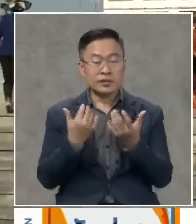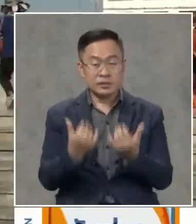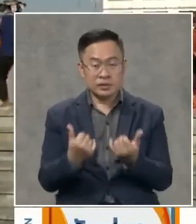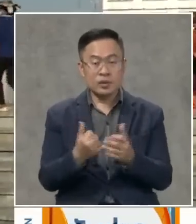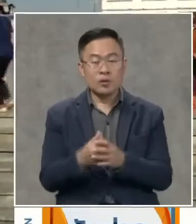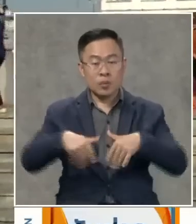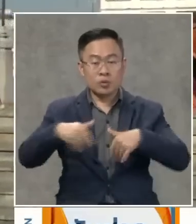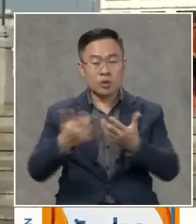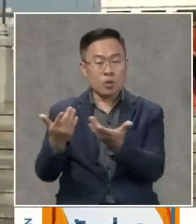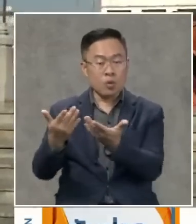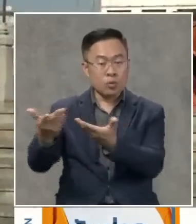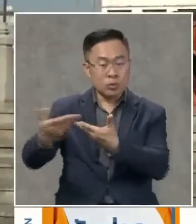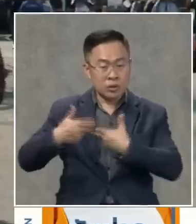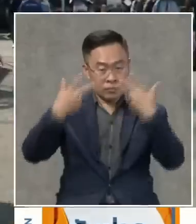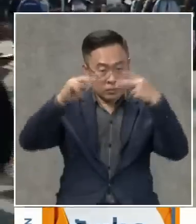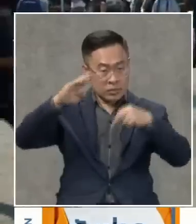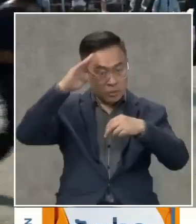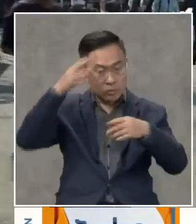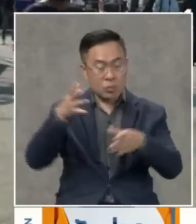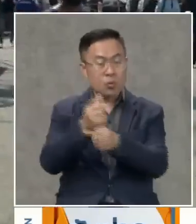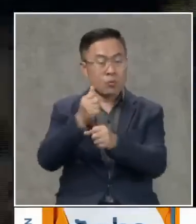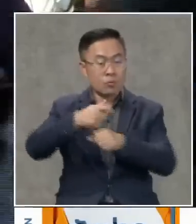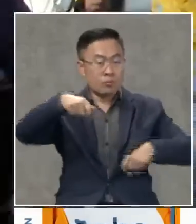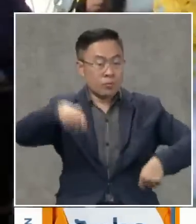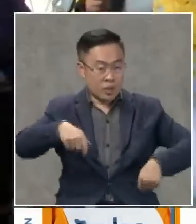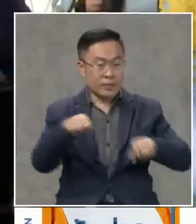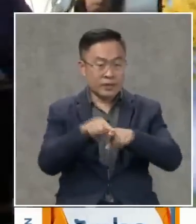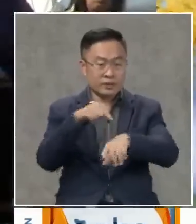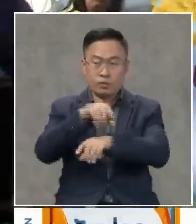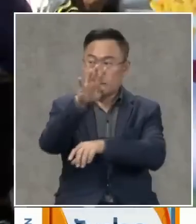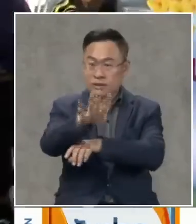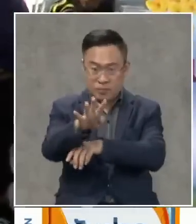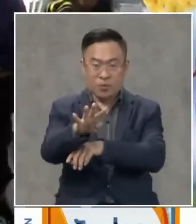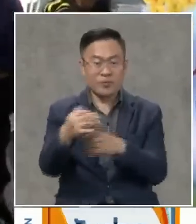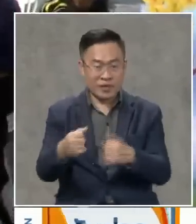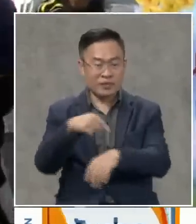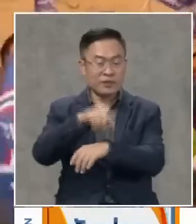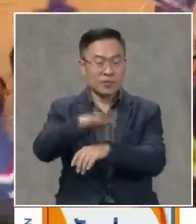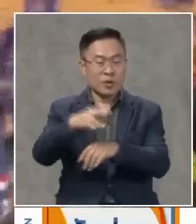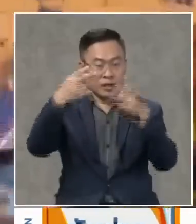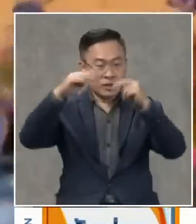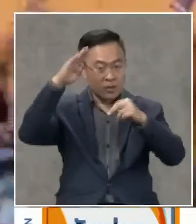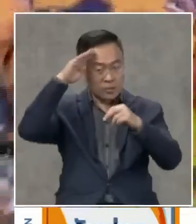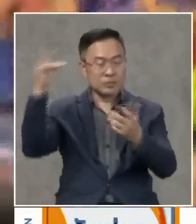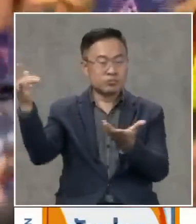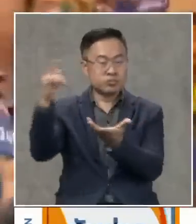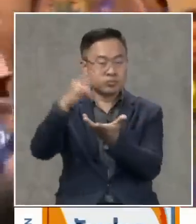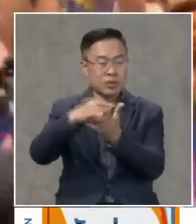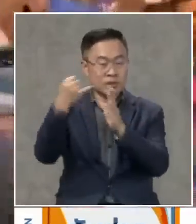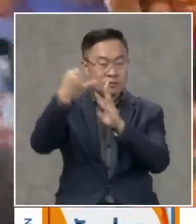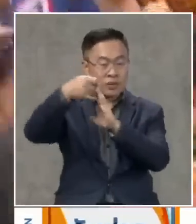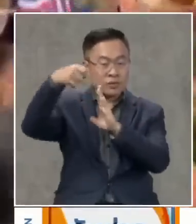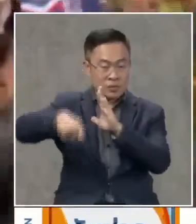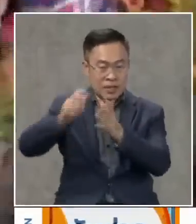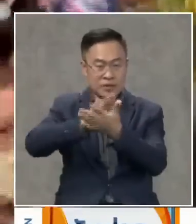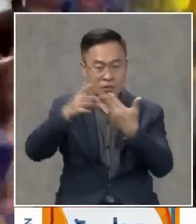คะแล้วมีรายงานด้วยว่าช่วงเวลาประมาณ16นาฬิกาที่ผ่านมาพลเอกประยุทธ์จันทร์โอชาเดินทางถึงสนามบินจังหวัดนครราช